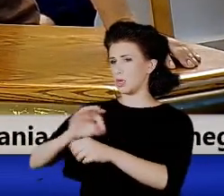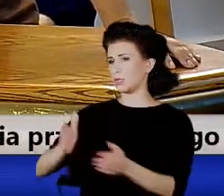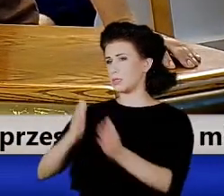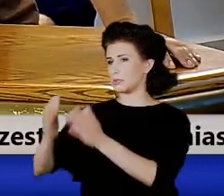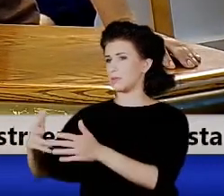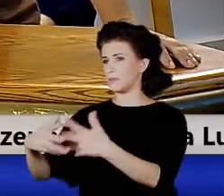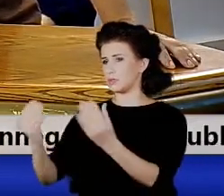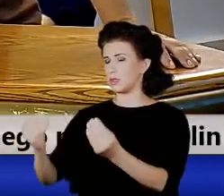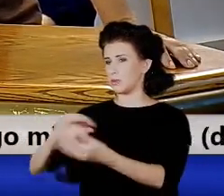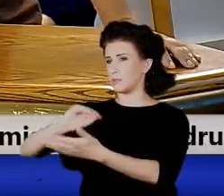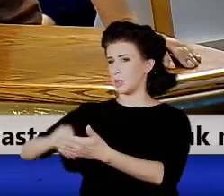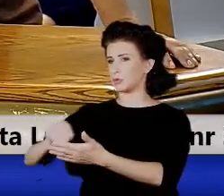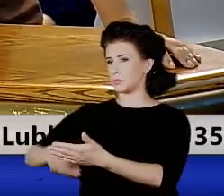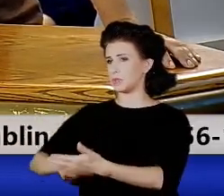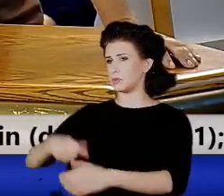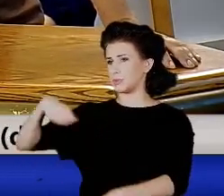prezydenta.